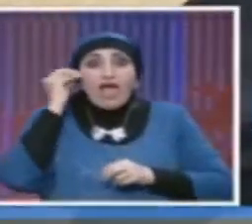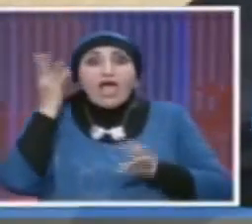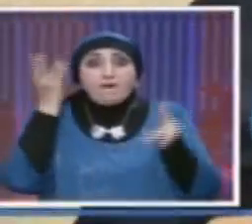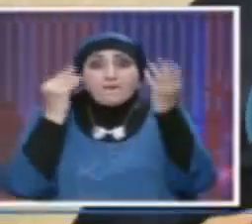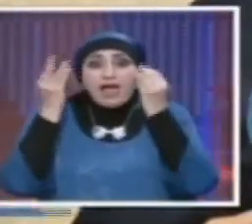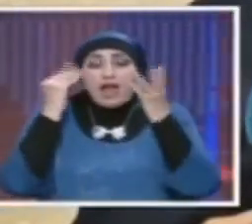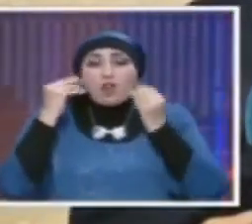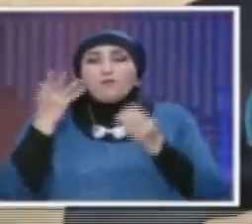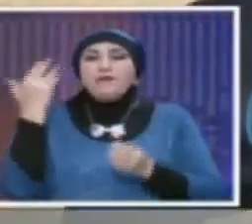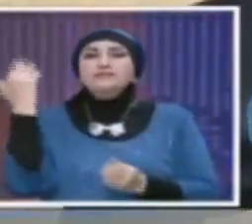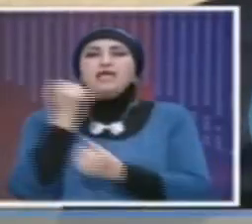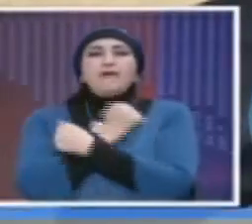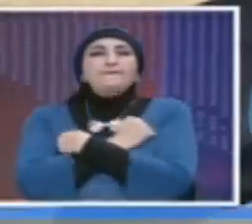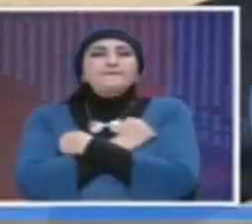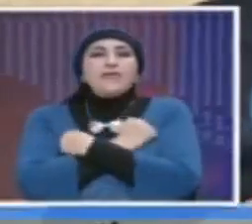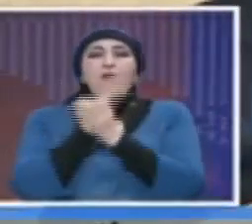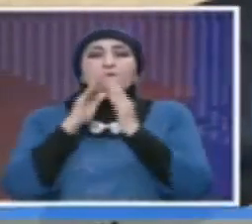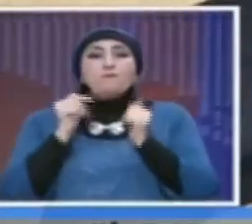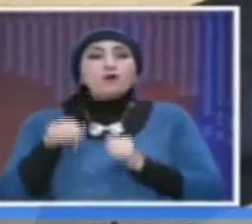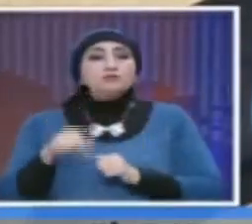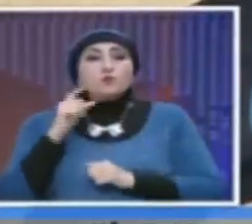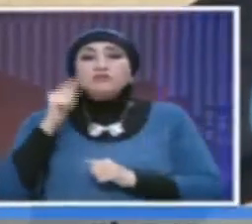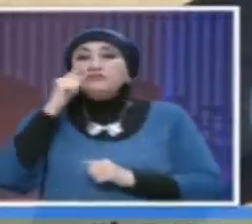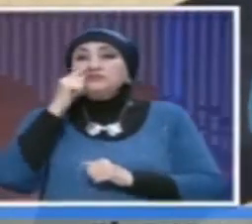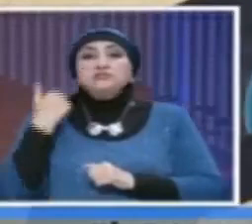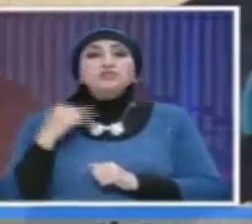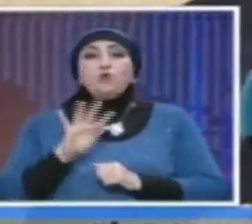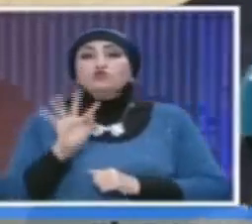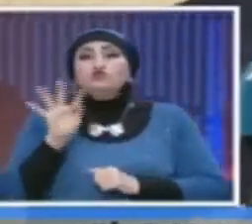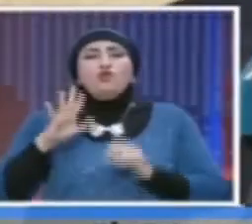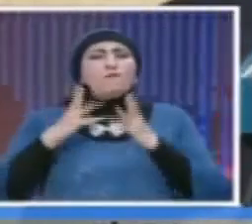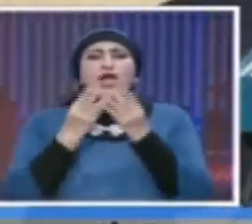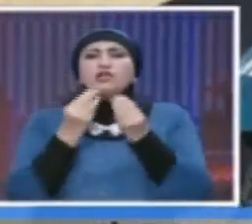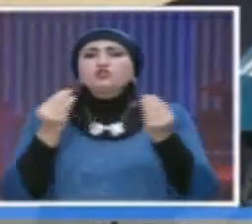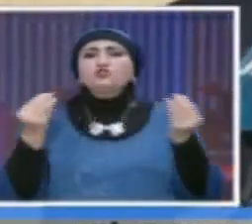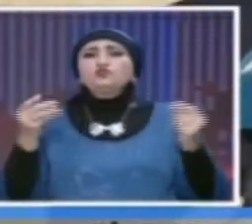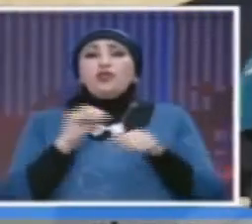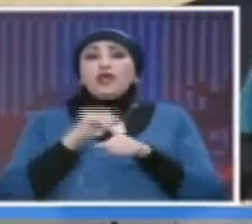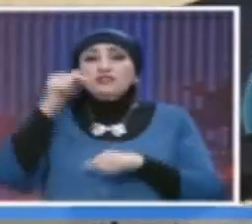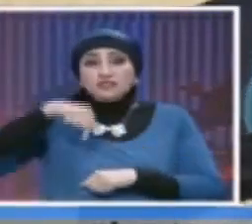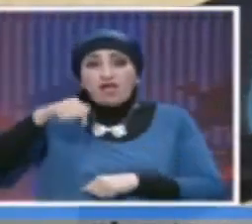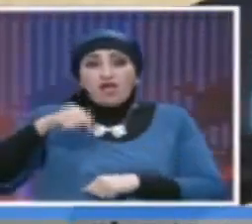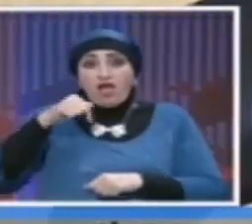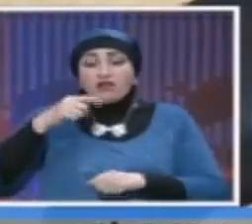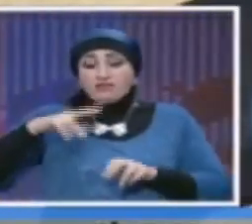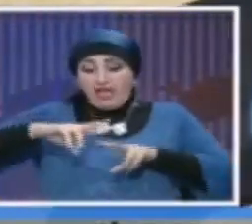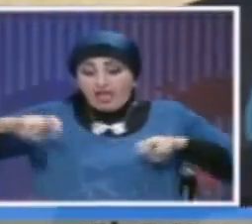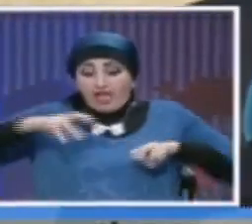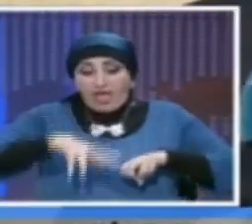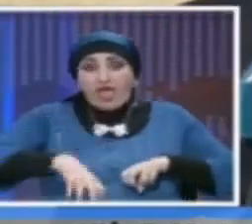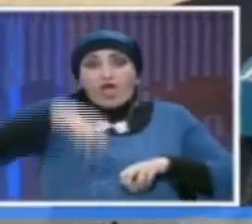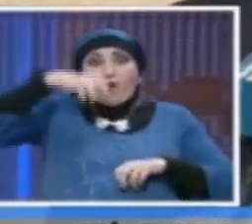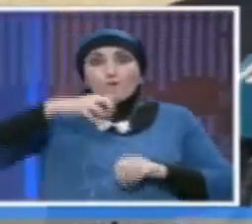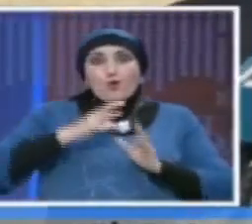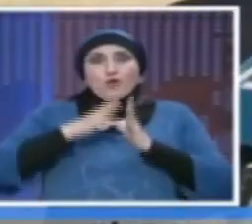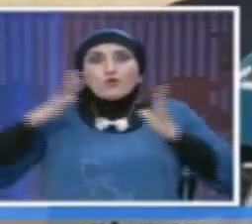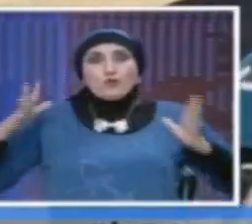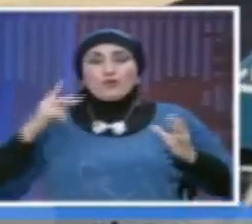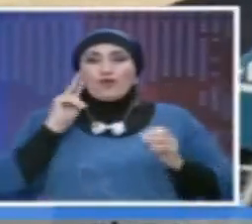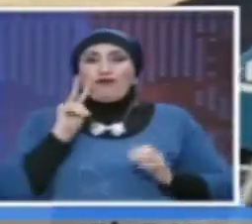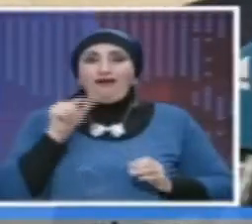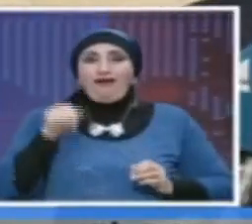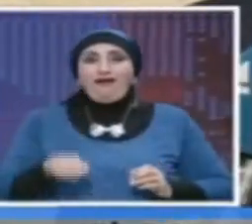تعرف حاجات عن المعتقدات الدينية، عن الشعب، عن حاجات كتير قوي. النهاردة الكشف الأثري كبير،